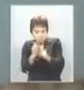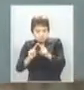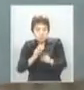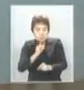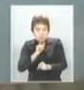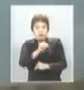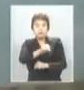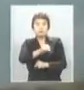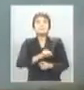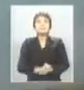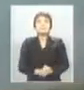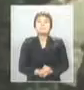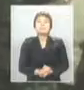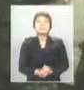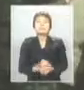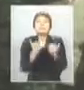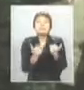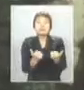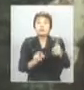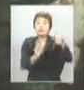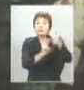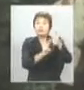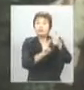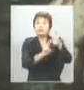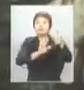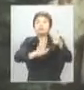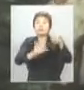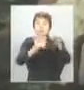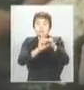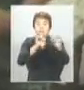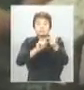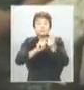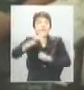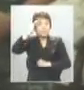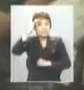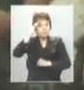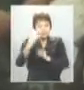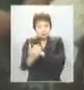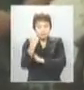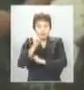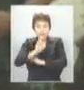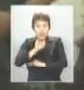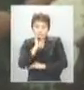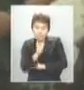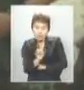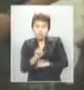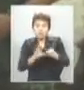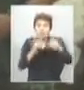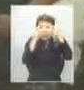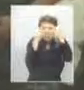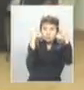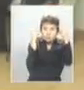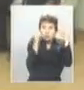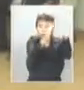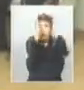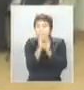ขณะที่ Ponto Akratip Roadรองผู้อำนณการกองอำนณการรักษา kho generationalภัในระบุว่าคนร้ที่เกาเหตุตองก